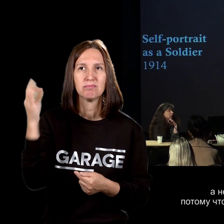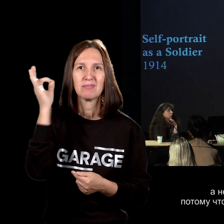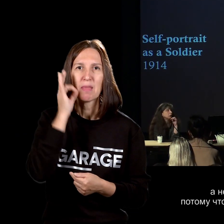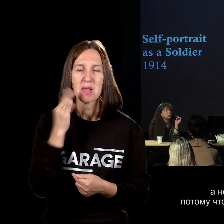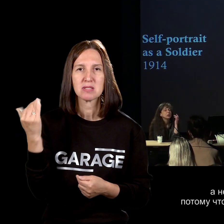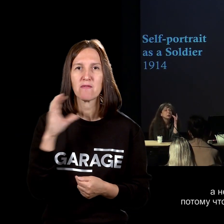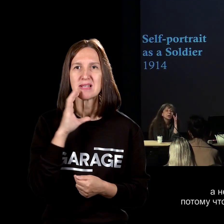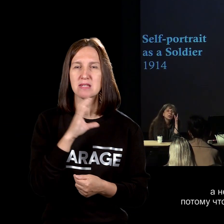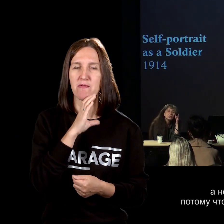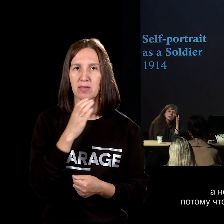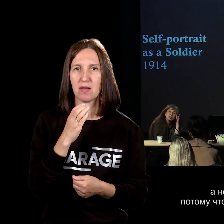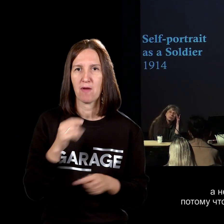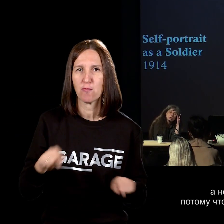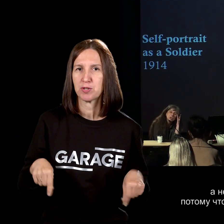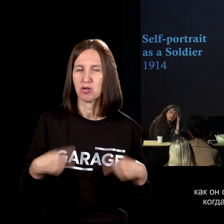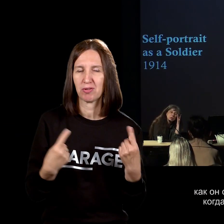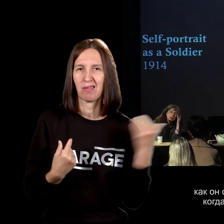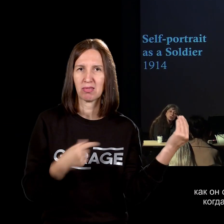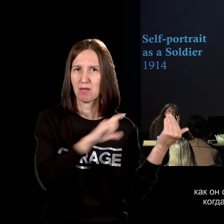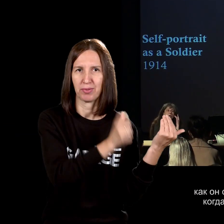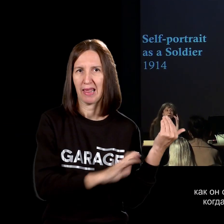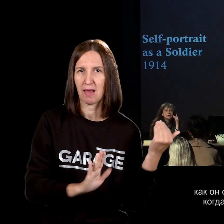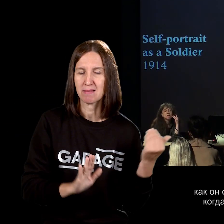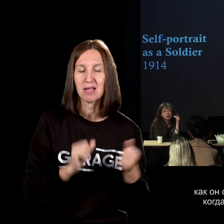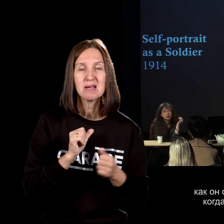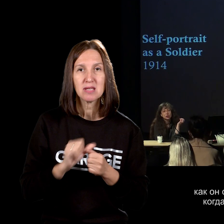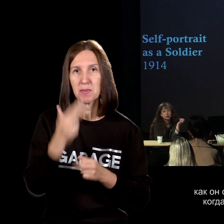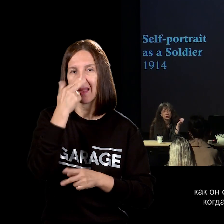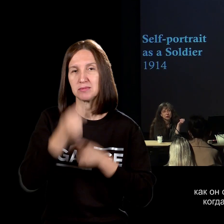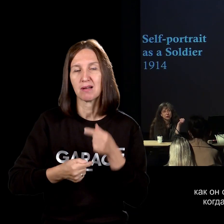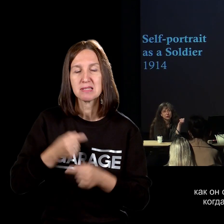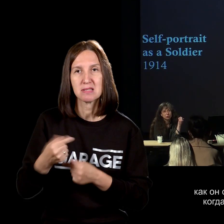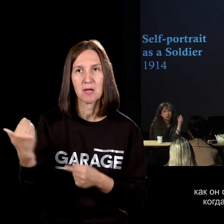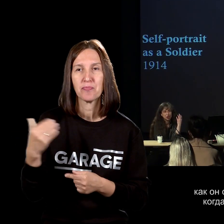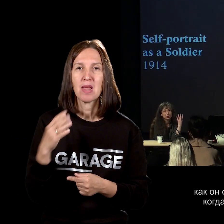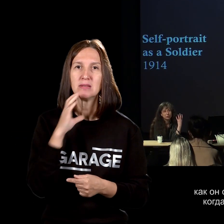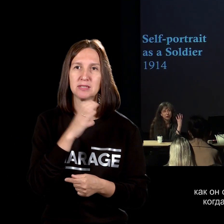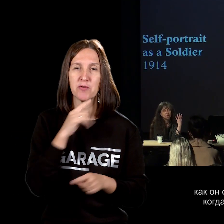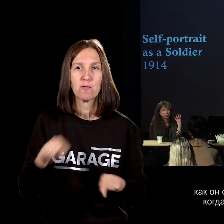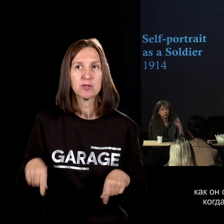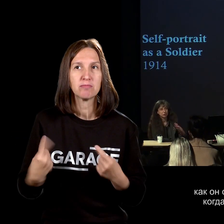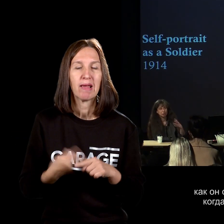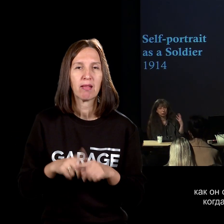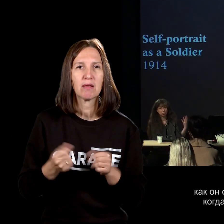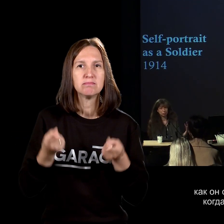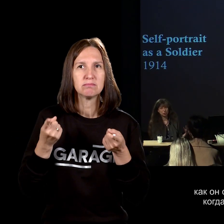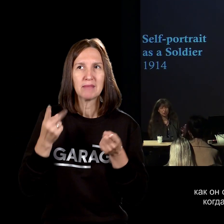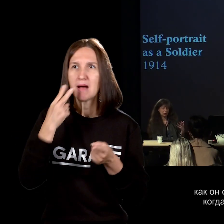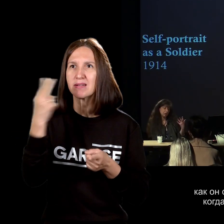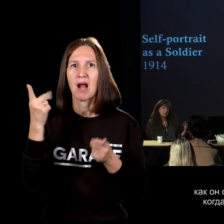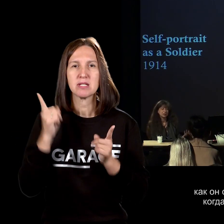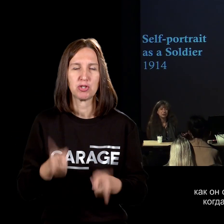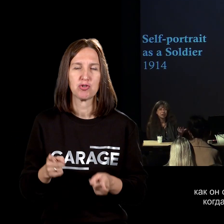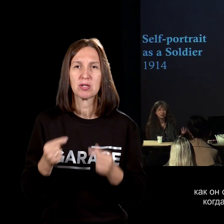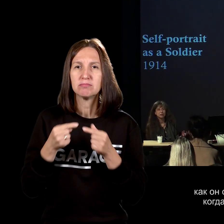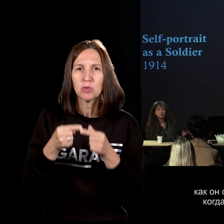Ренессанса, потому что именно традиция Северного Возрождения, как он считал, была традицией реалистической, традицией жадного реализма, когда образ